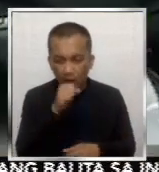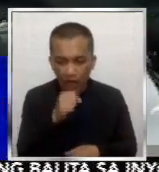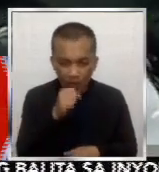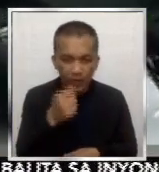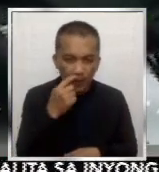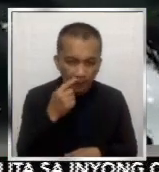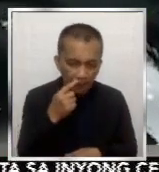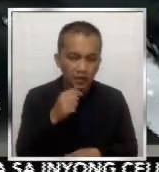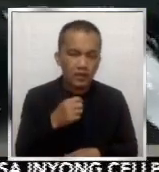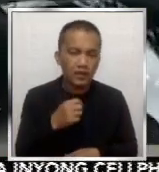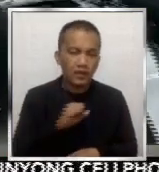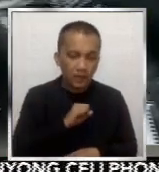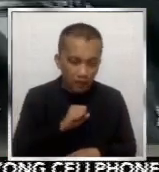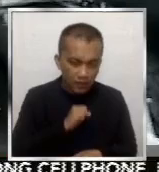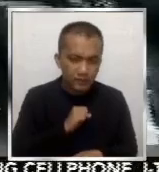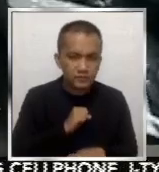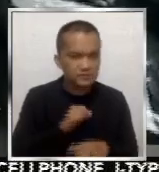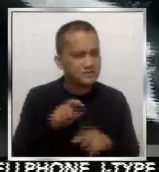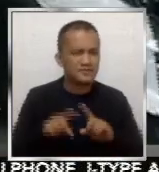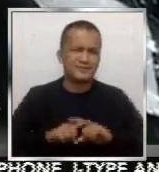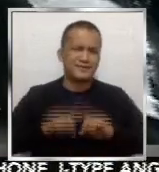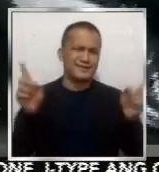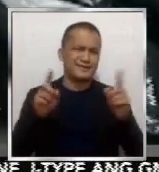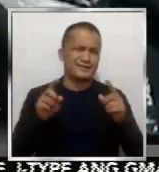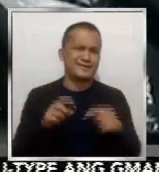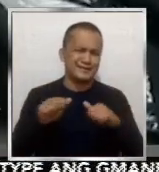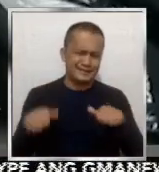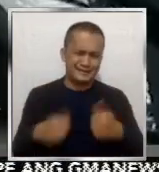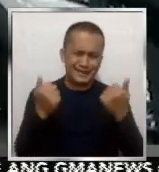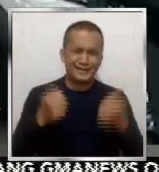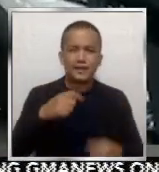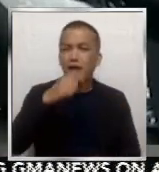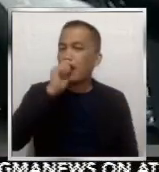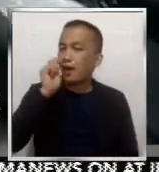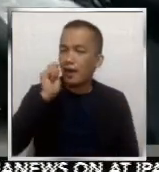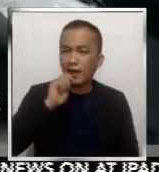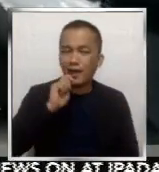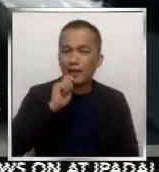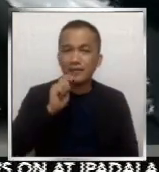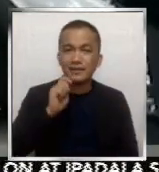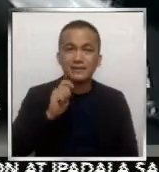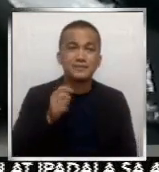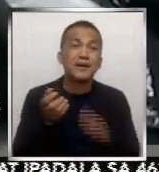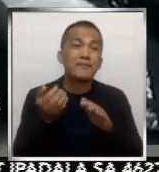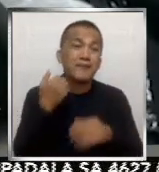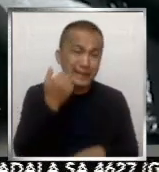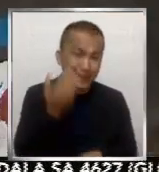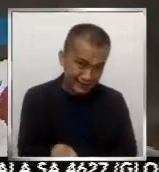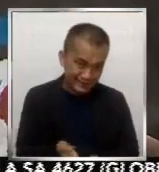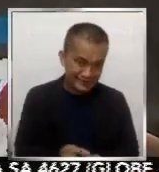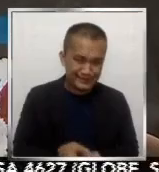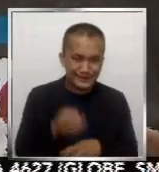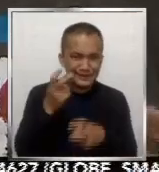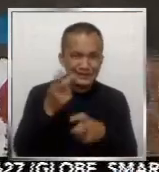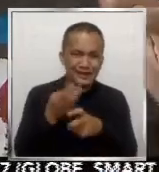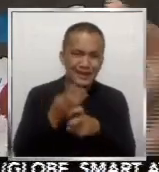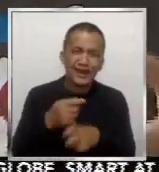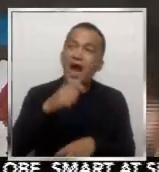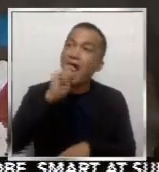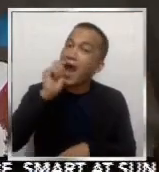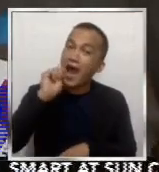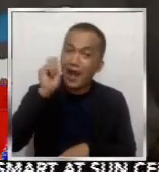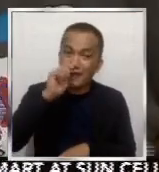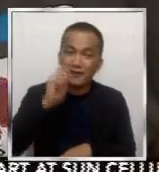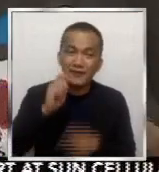symptoms. Ibang hamon daw ang pagkuha ng samples sa mga patay. Hirap pa akong iswab yung bibig kasi mahirap